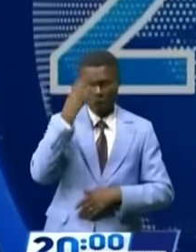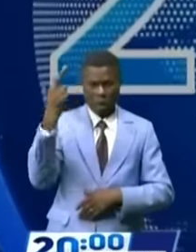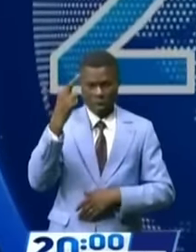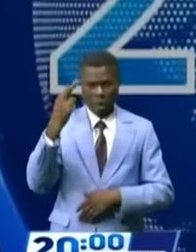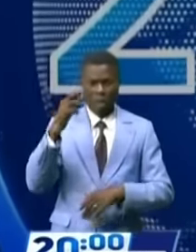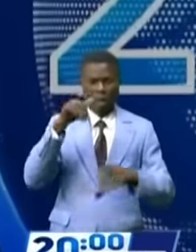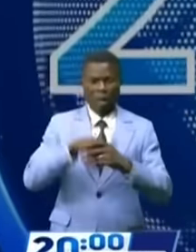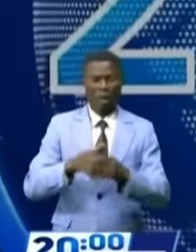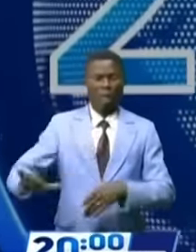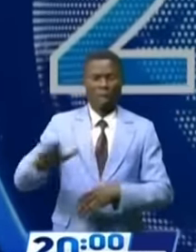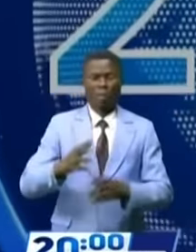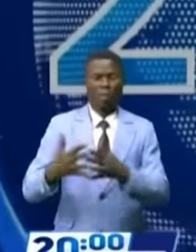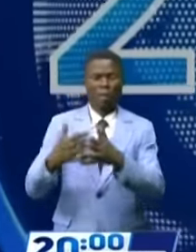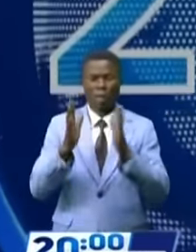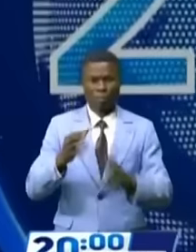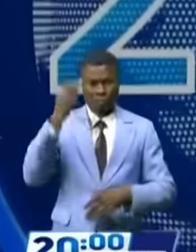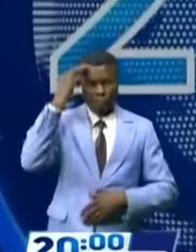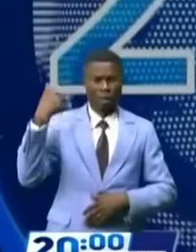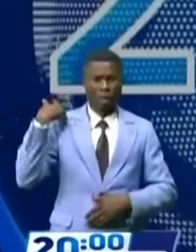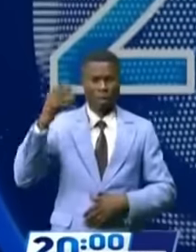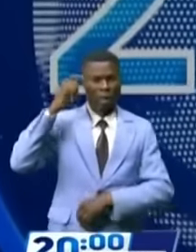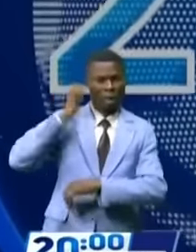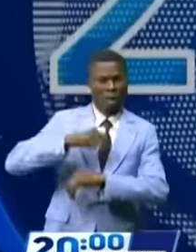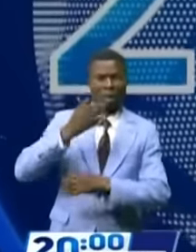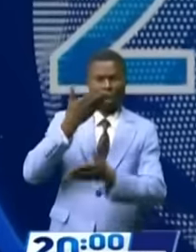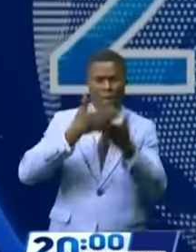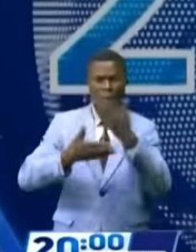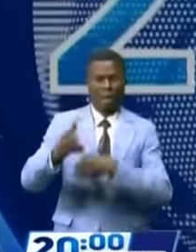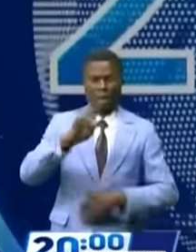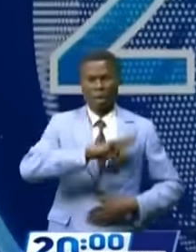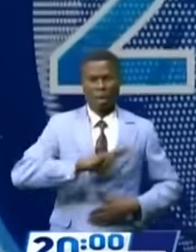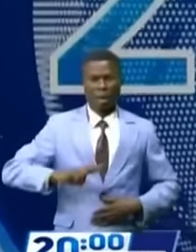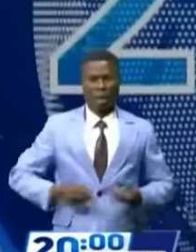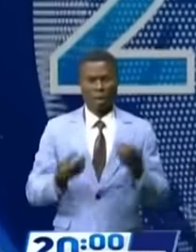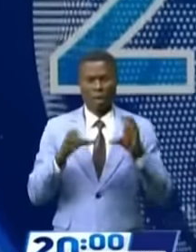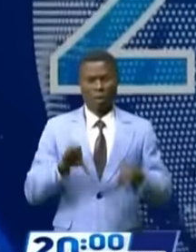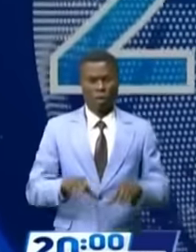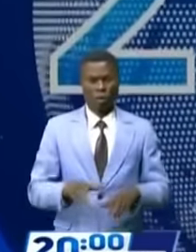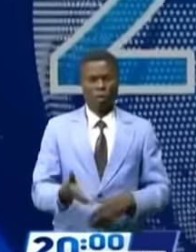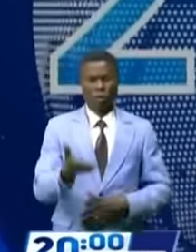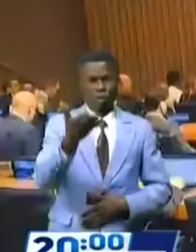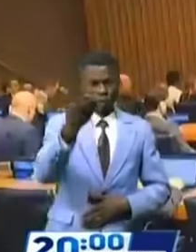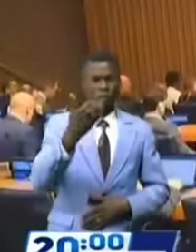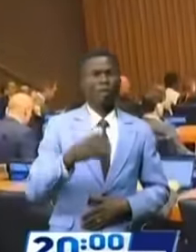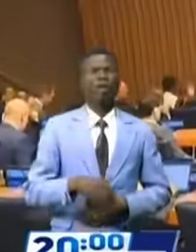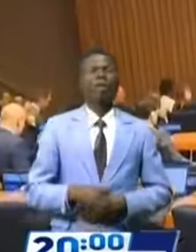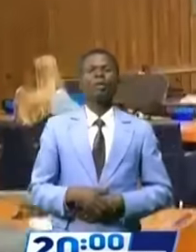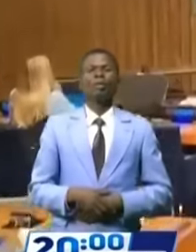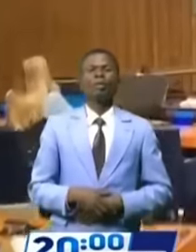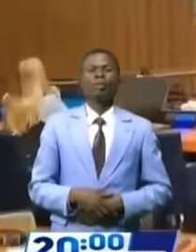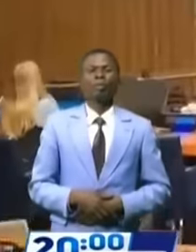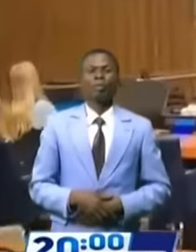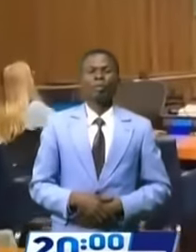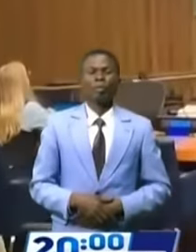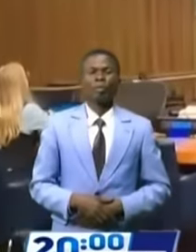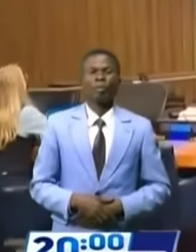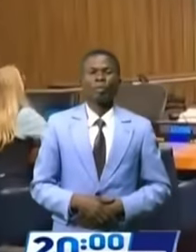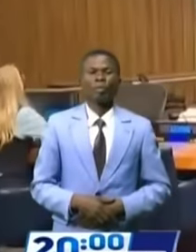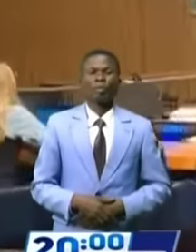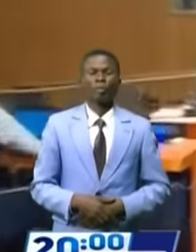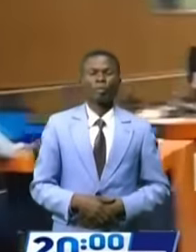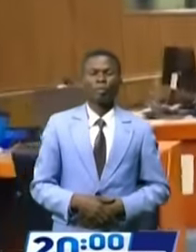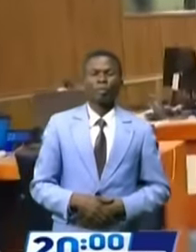États-Unis que ça s'est passé. La ministre d'État à la Justice y a représenté la République démocratique du Congo. La